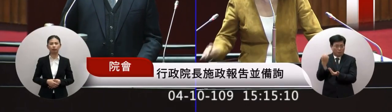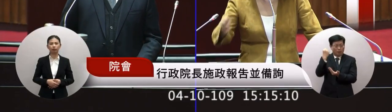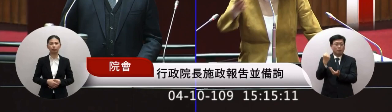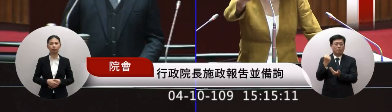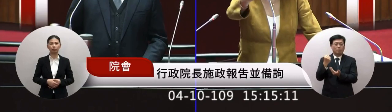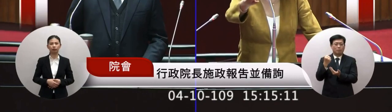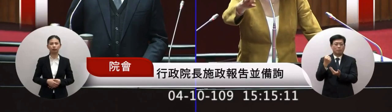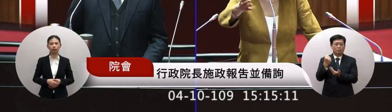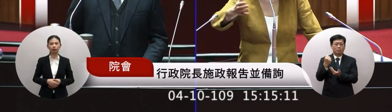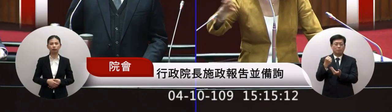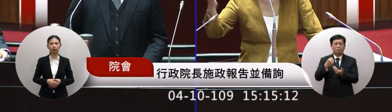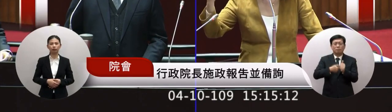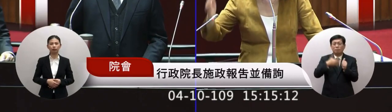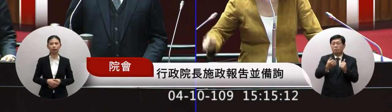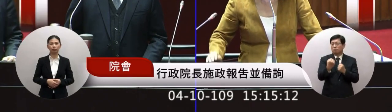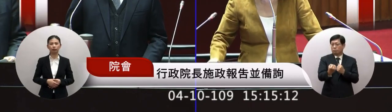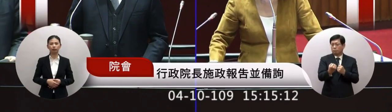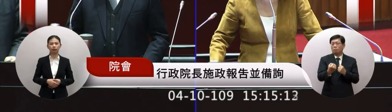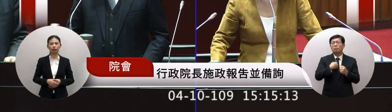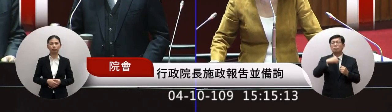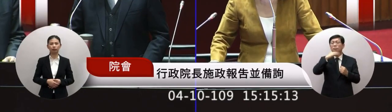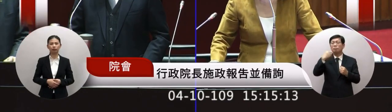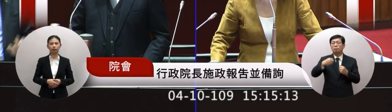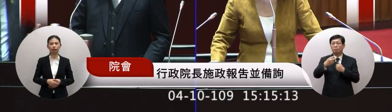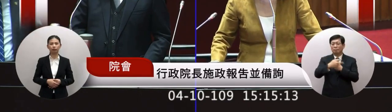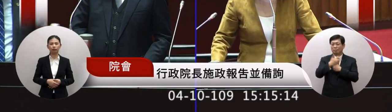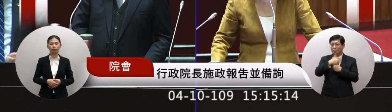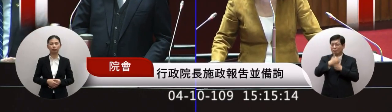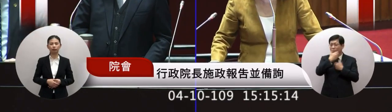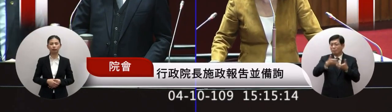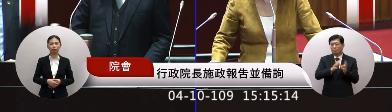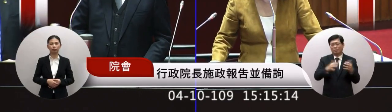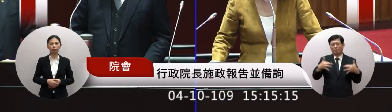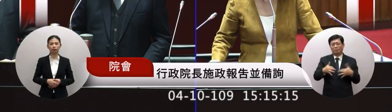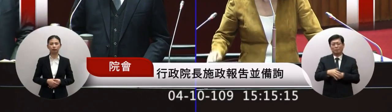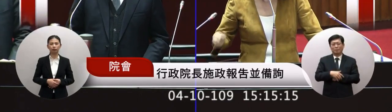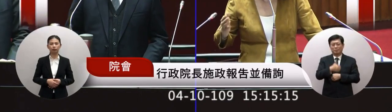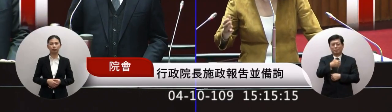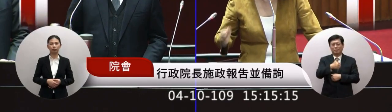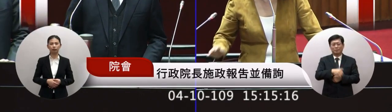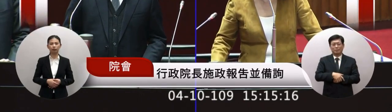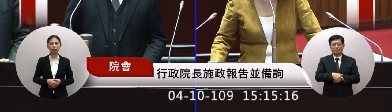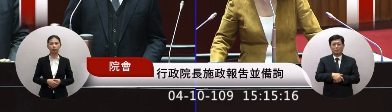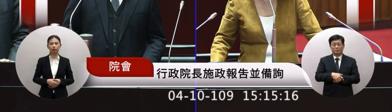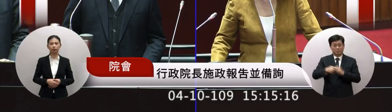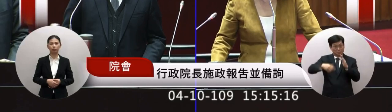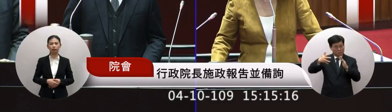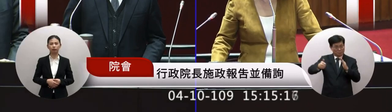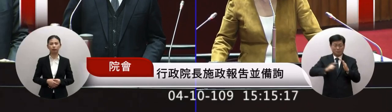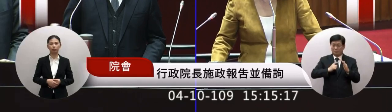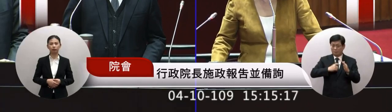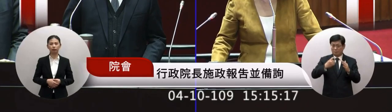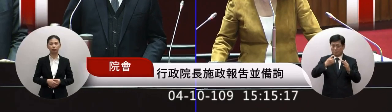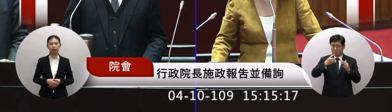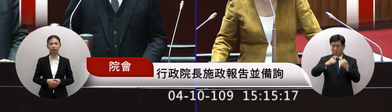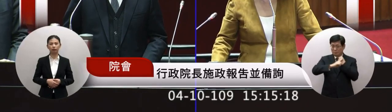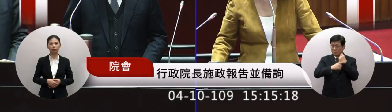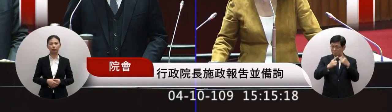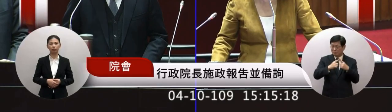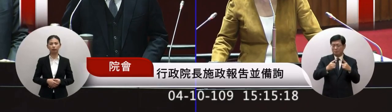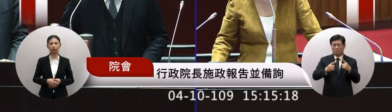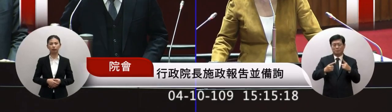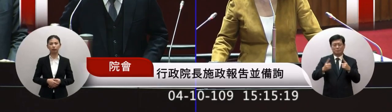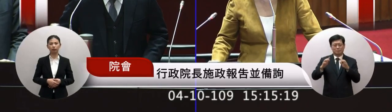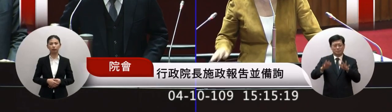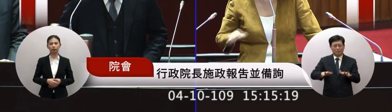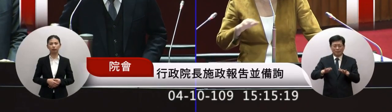常次长请留步，因为后面都是卫福部的问题，谢谢您啊。那个院长是法律人，所以我要请教的说，在